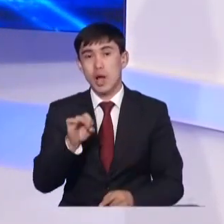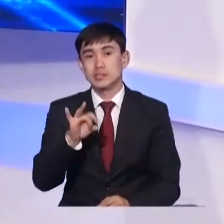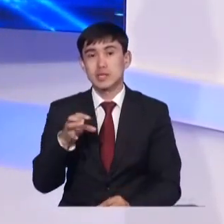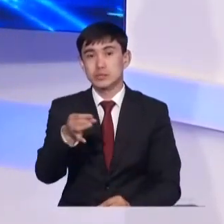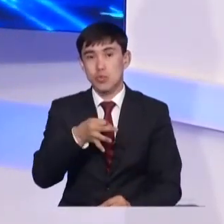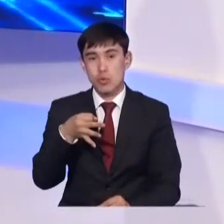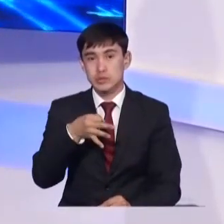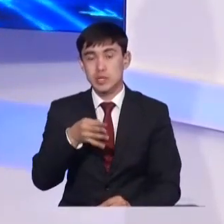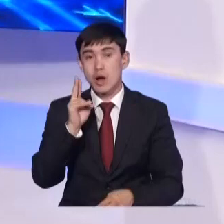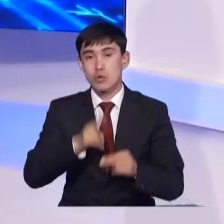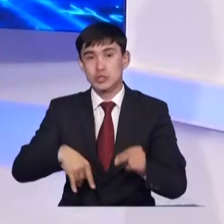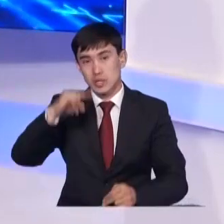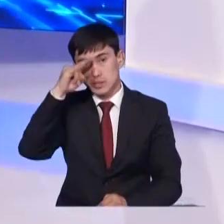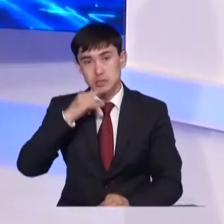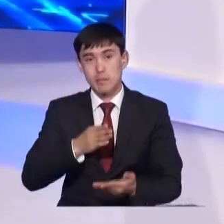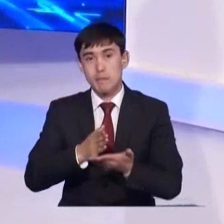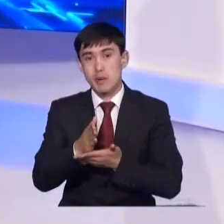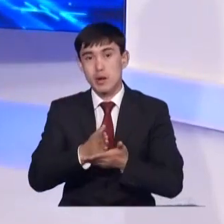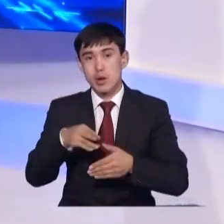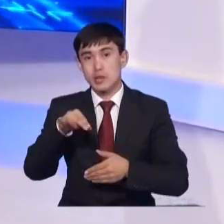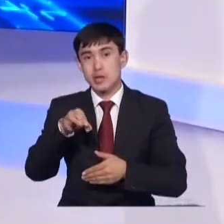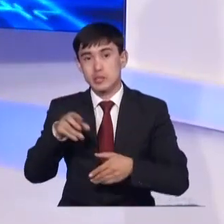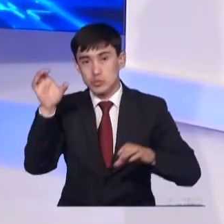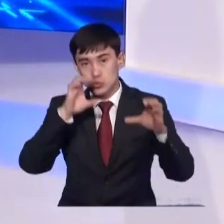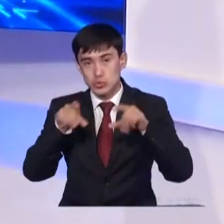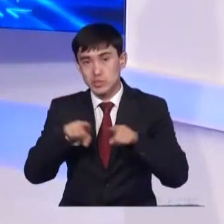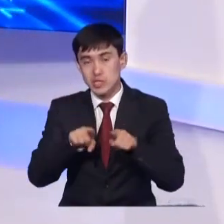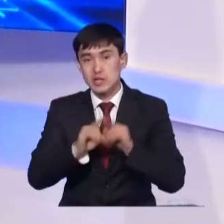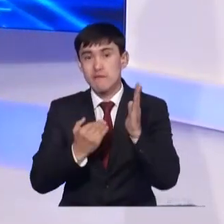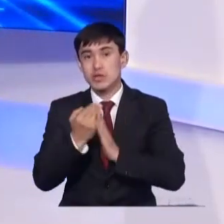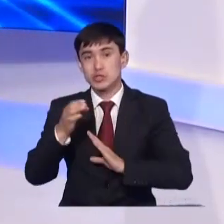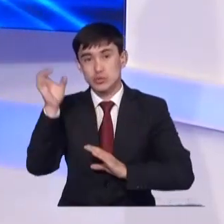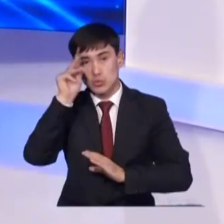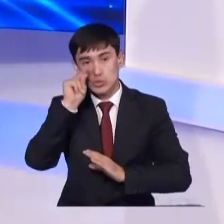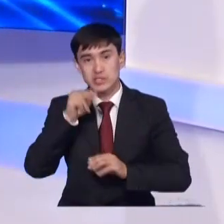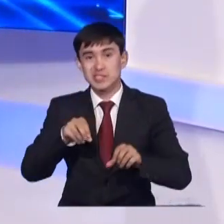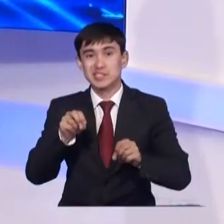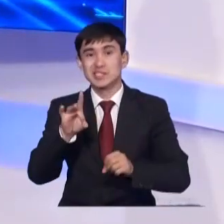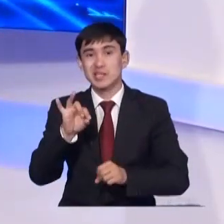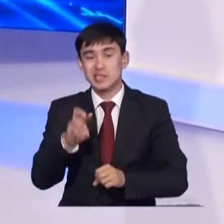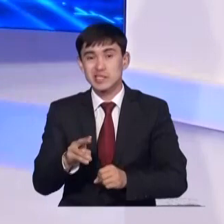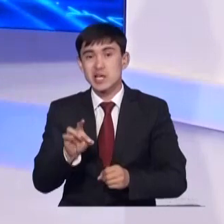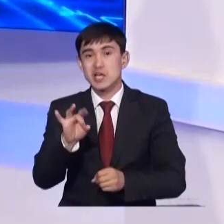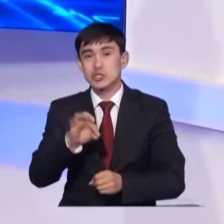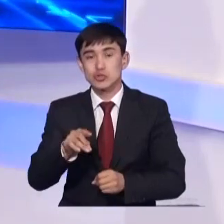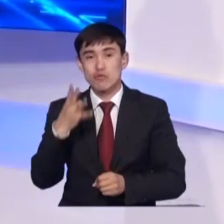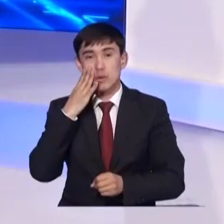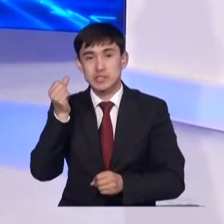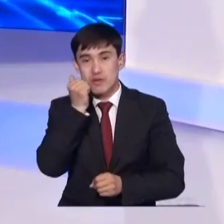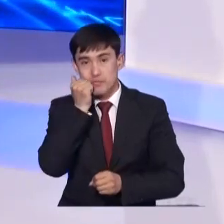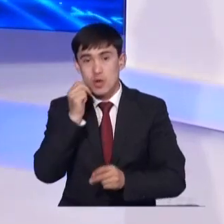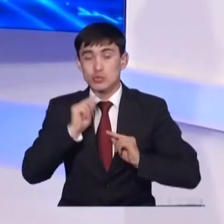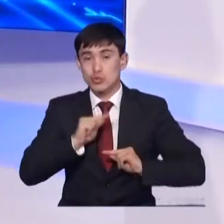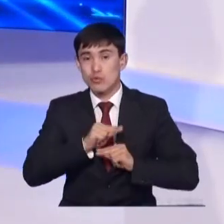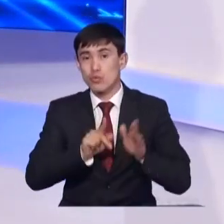Астраханской области Он окончил казахский политехнический институт а также высшие курсы сценаристов и режиссёров в Москве